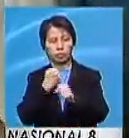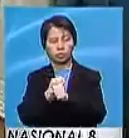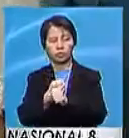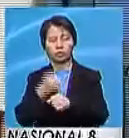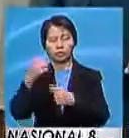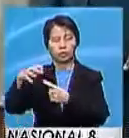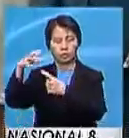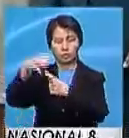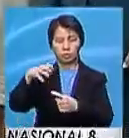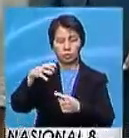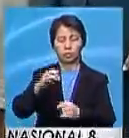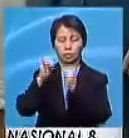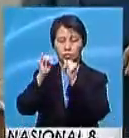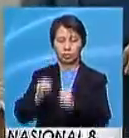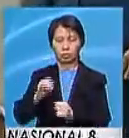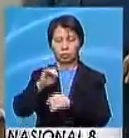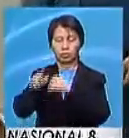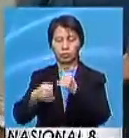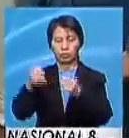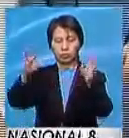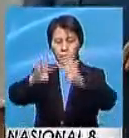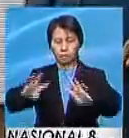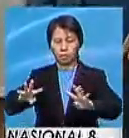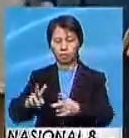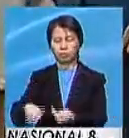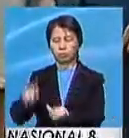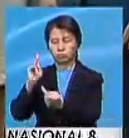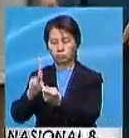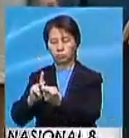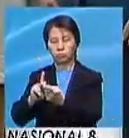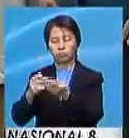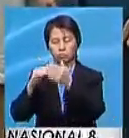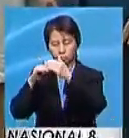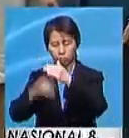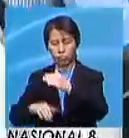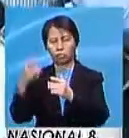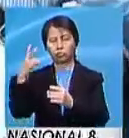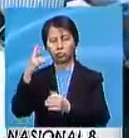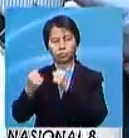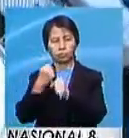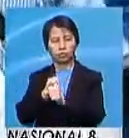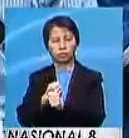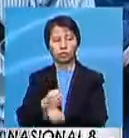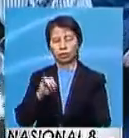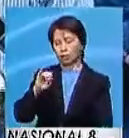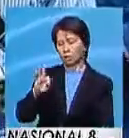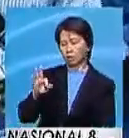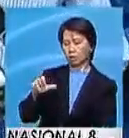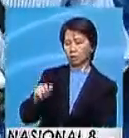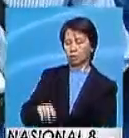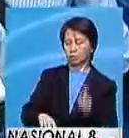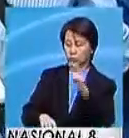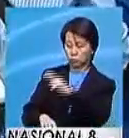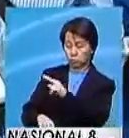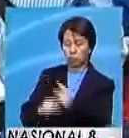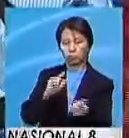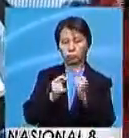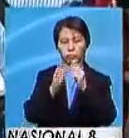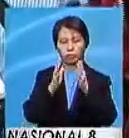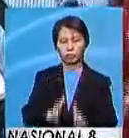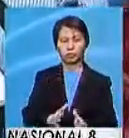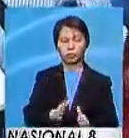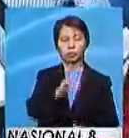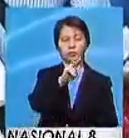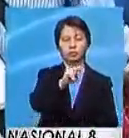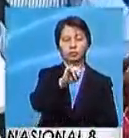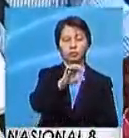individu junior ASEAN dan Perfect Junior Open bawah 17 tahun. Aifa kini dianggap antara pengganti ratu squash